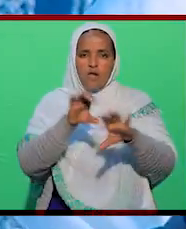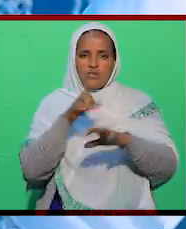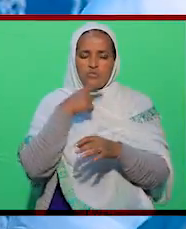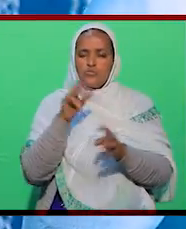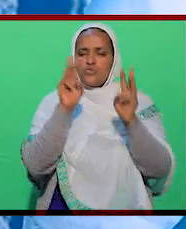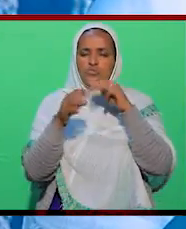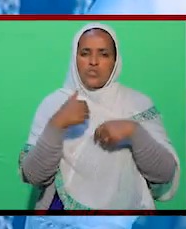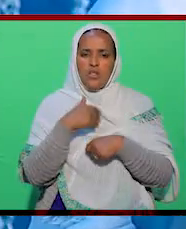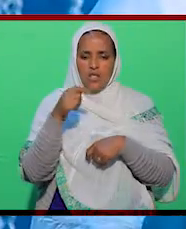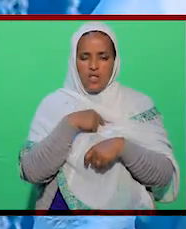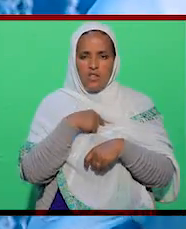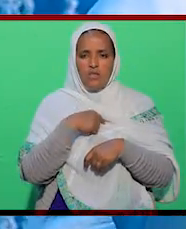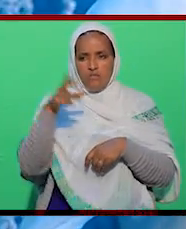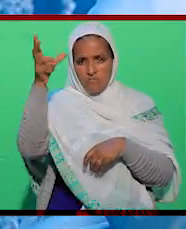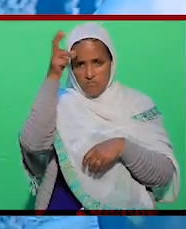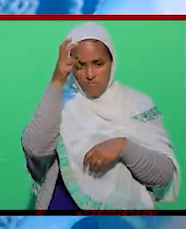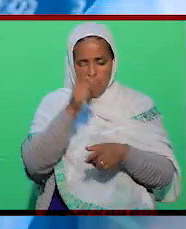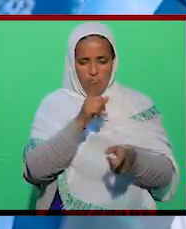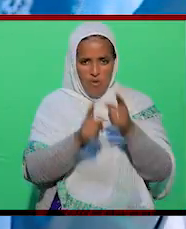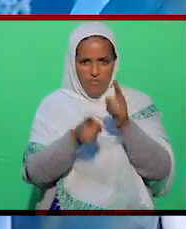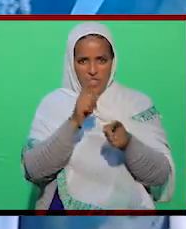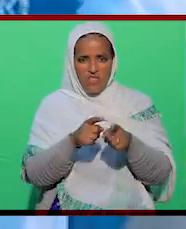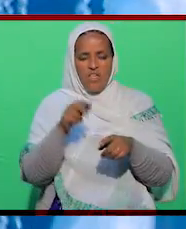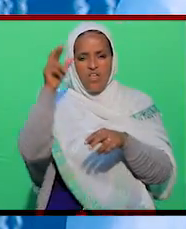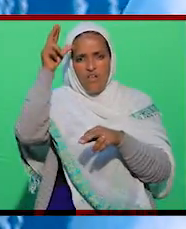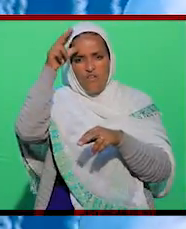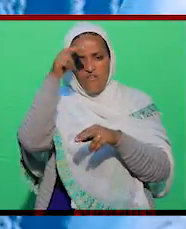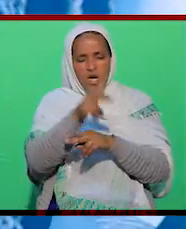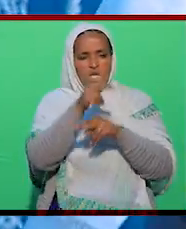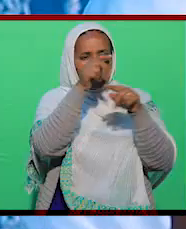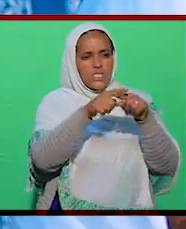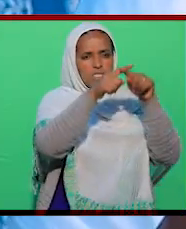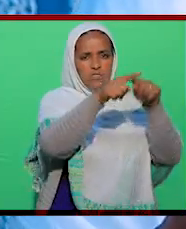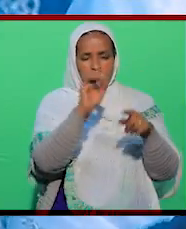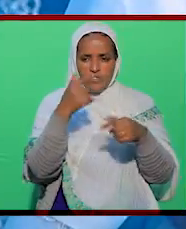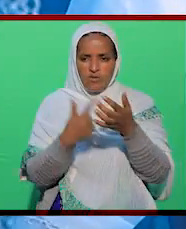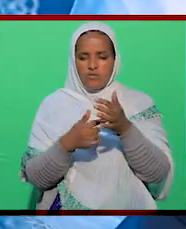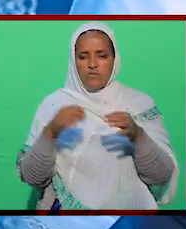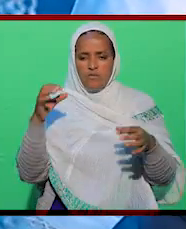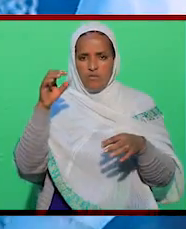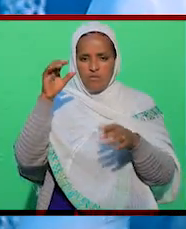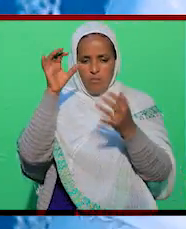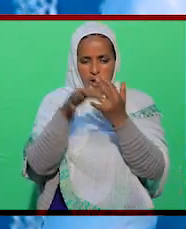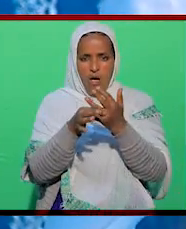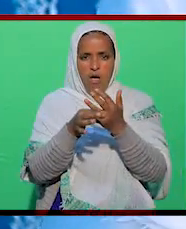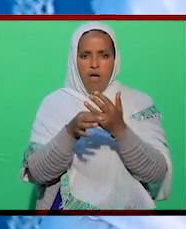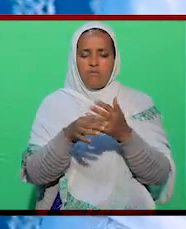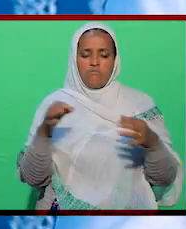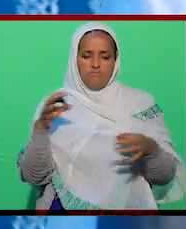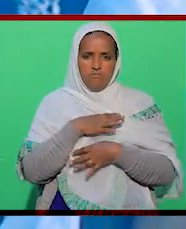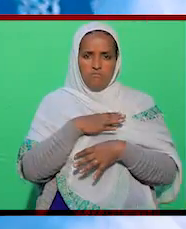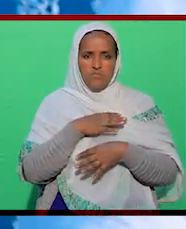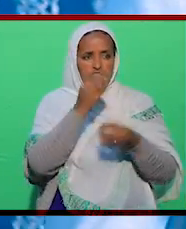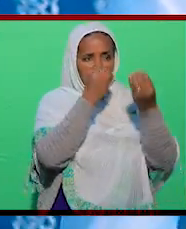የምትችለውን አድርግልኛለሁ ምን ችግር አለ እኔ በአጋንንት በምታት ፈረስ እንድትመስል አድርግልሃለሁ አለ። ከዛ ባልዮ የደነግጥና ፈረስናት ብሎ